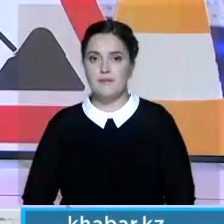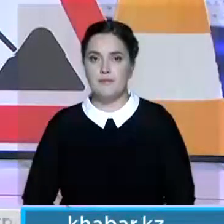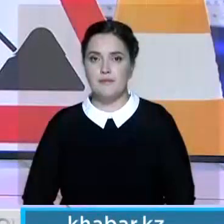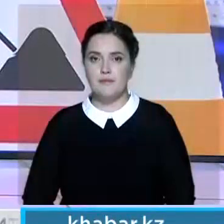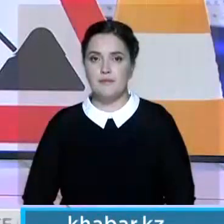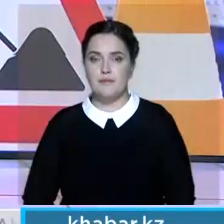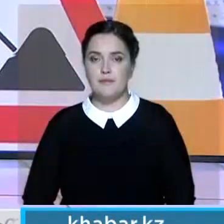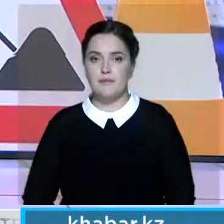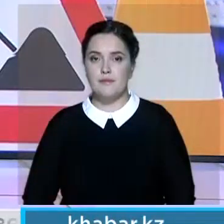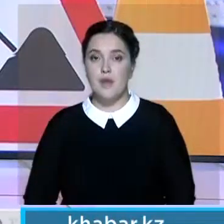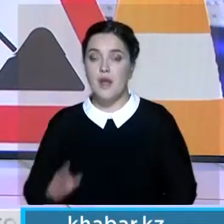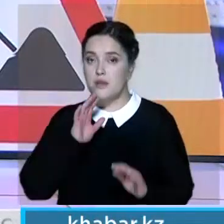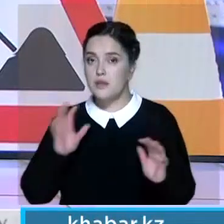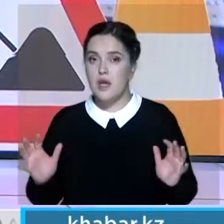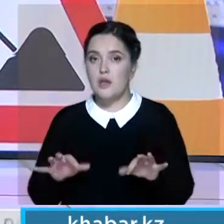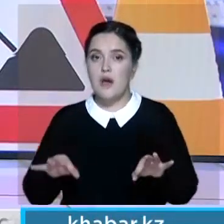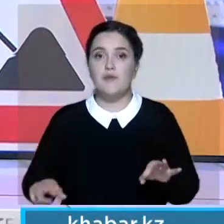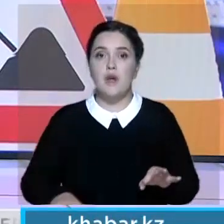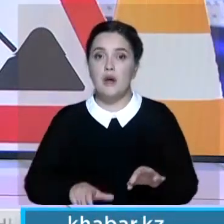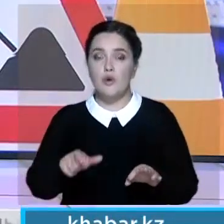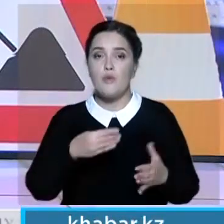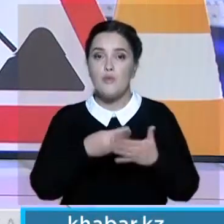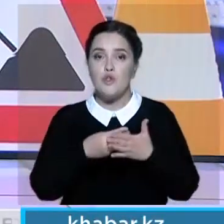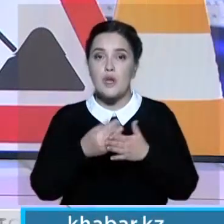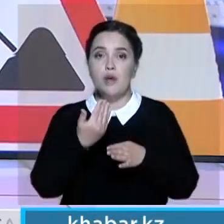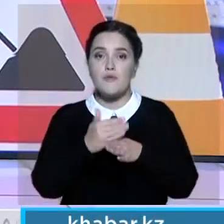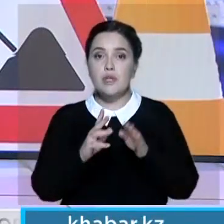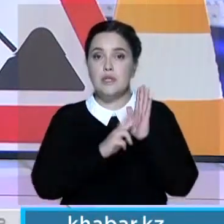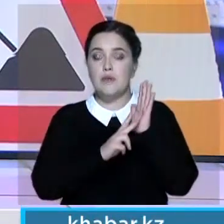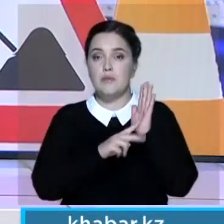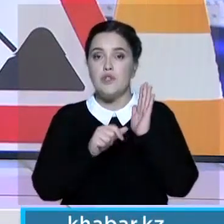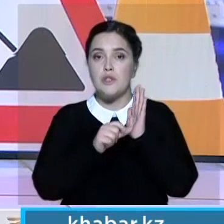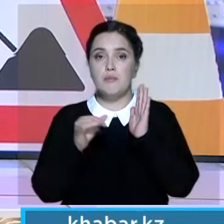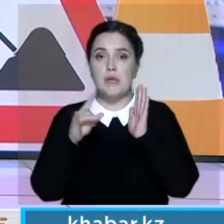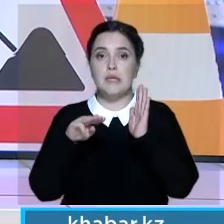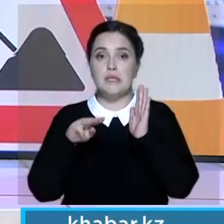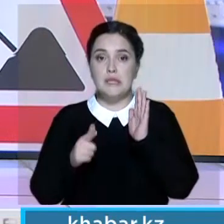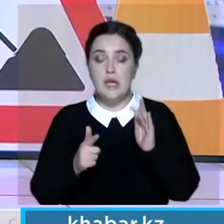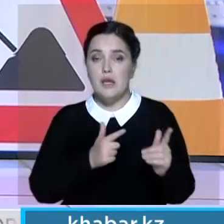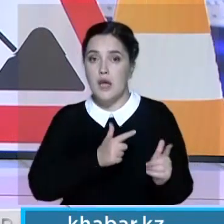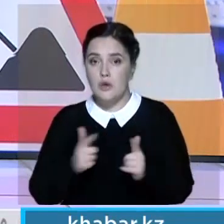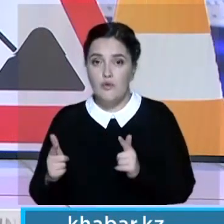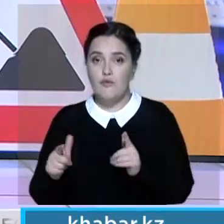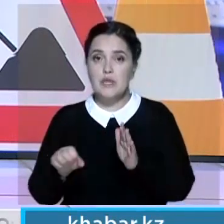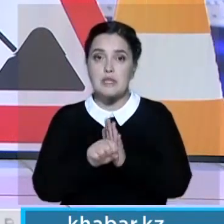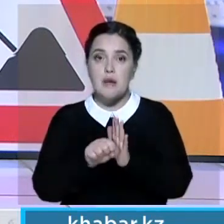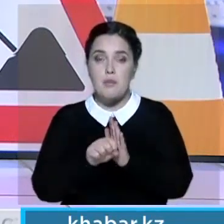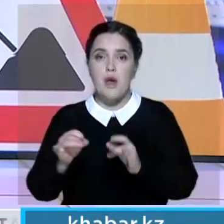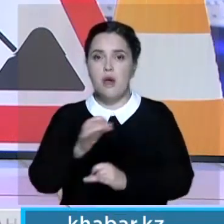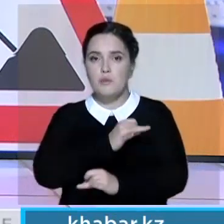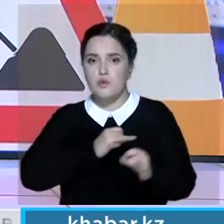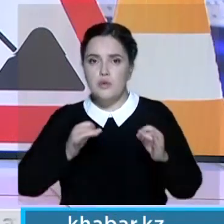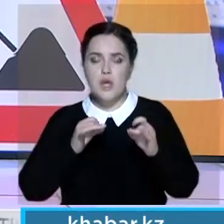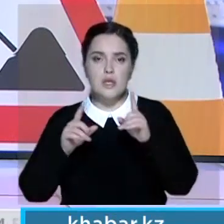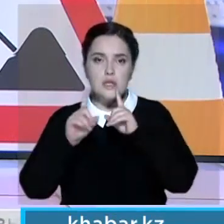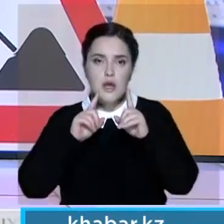На содержание автодорог из местных бюджетов в этом году выделено 76 миллиардов тенге. Готовность дорог к зиме обсудили в ходе совещания